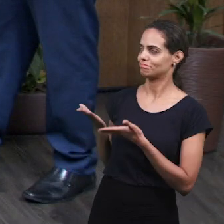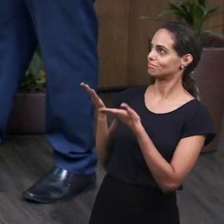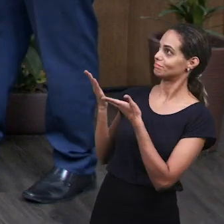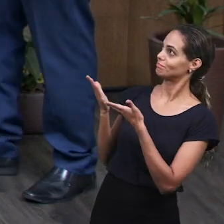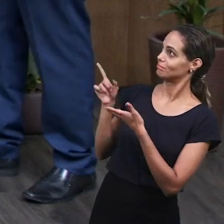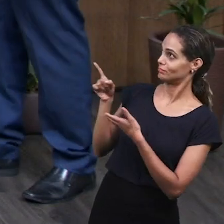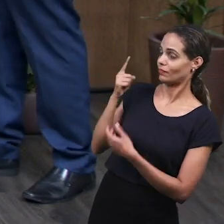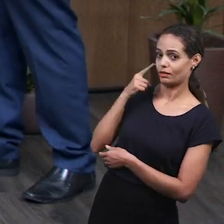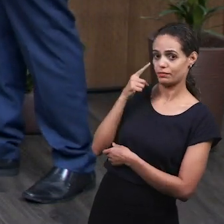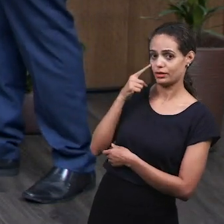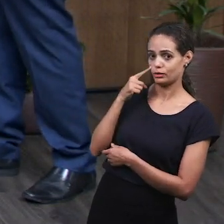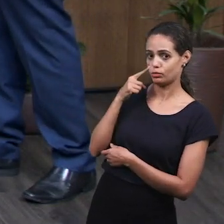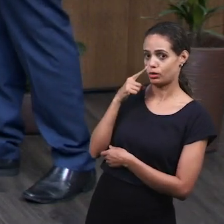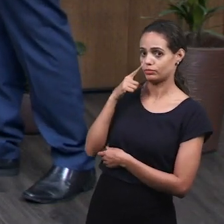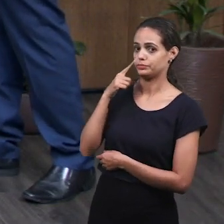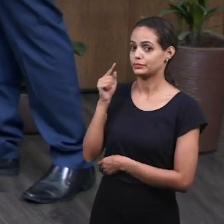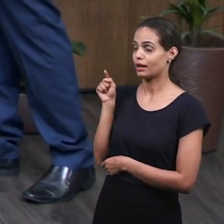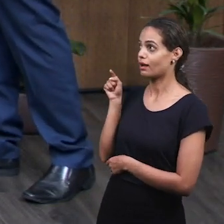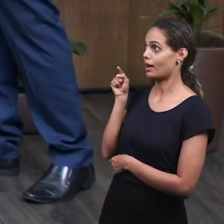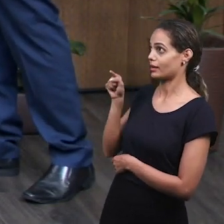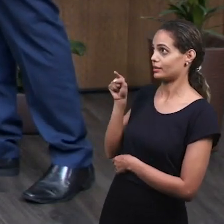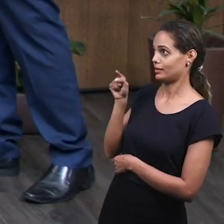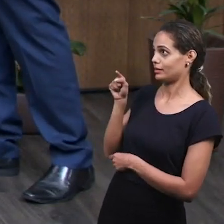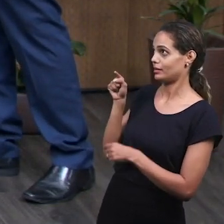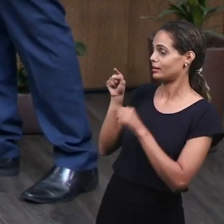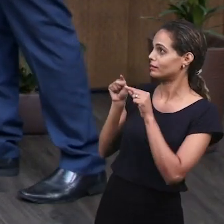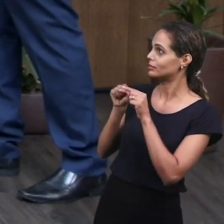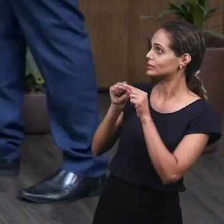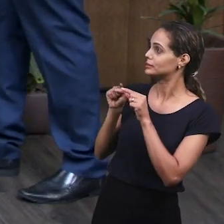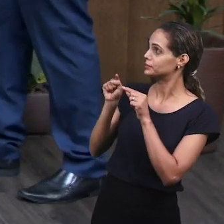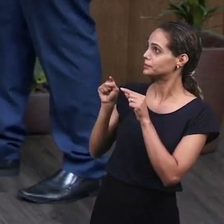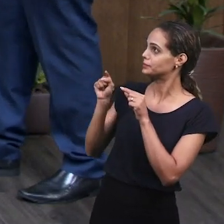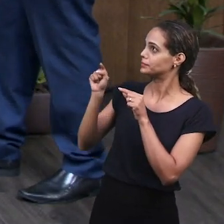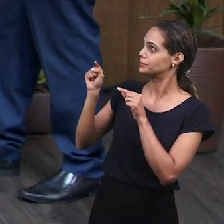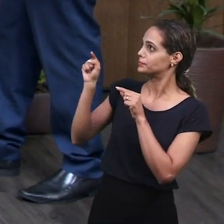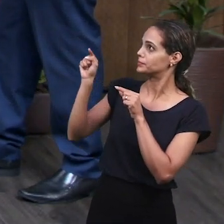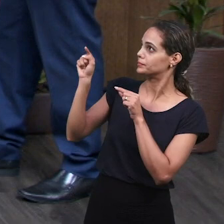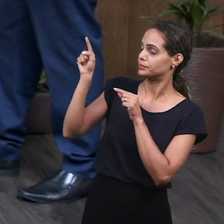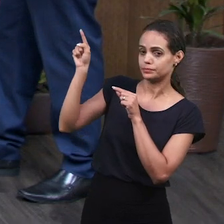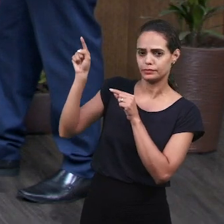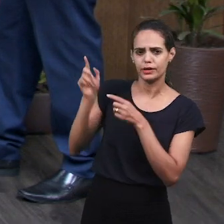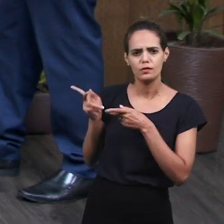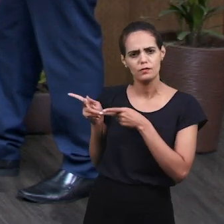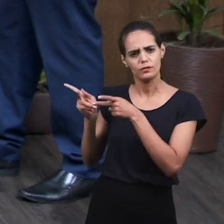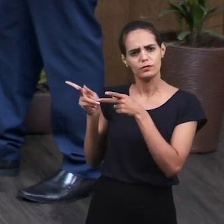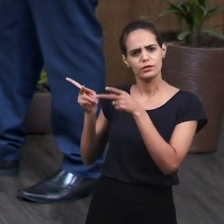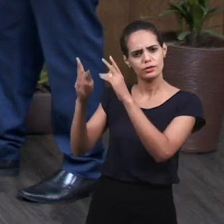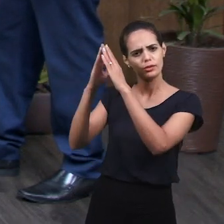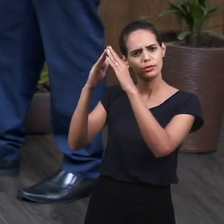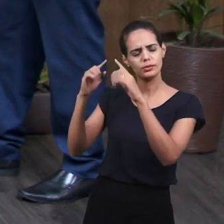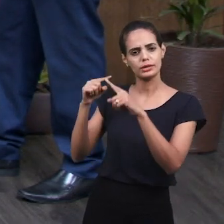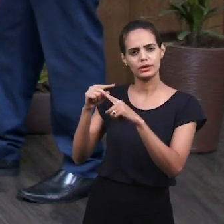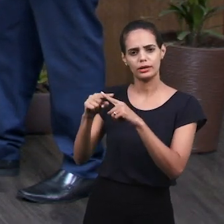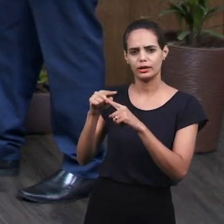d'ici, en Turquie, il a visité les églises dans tous ces